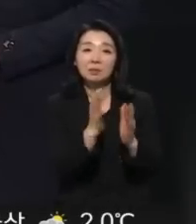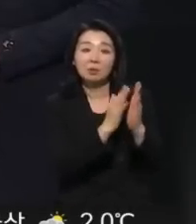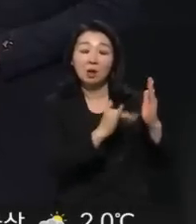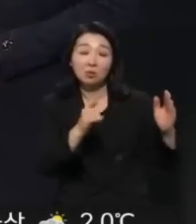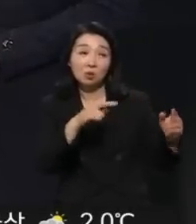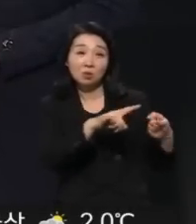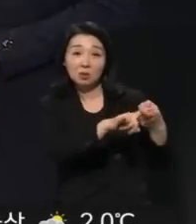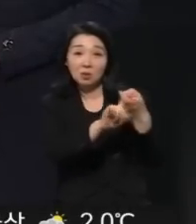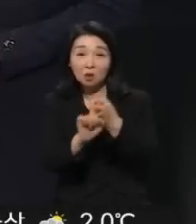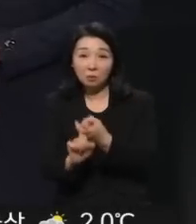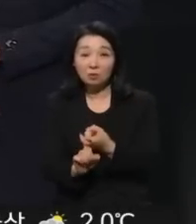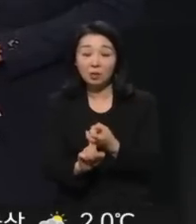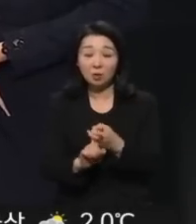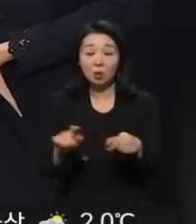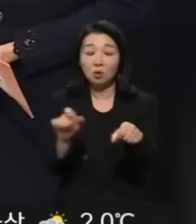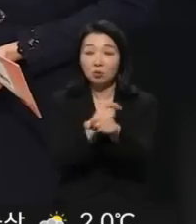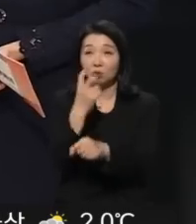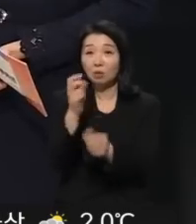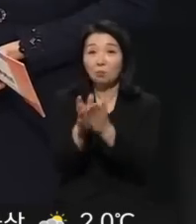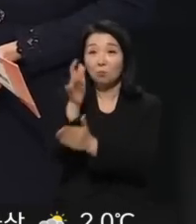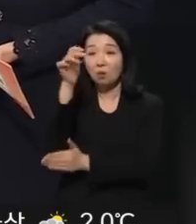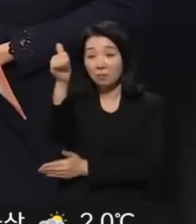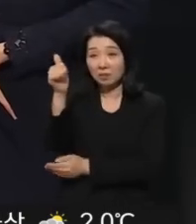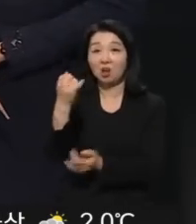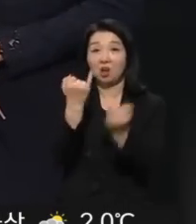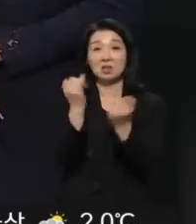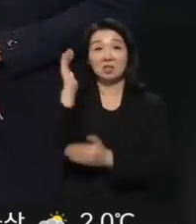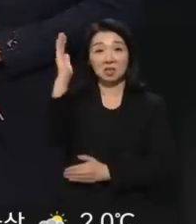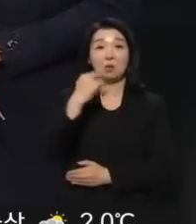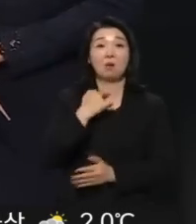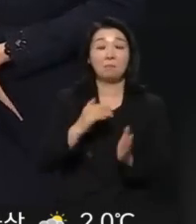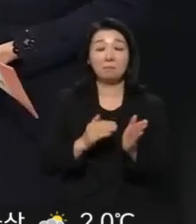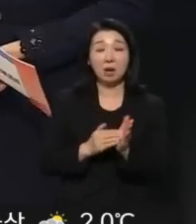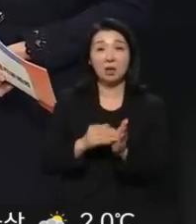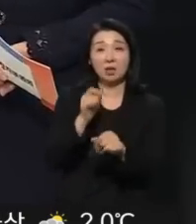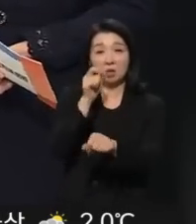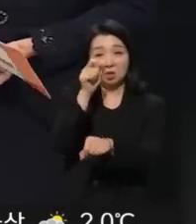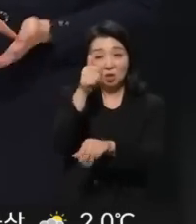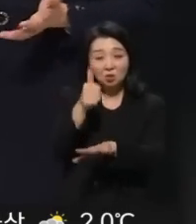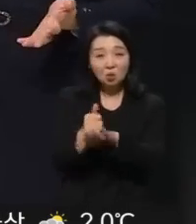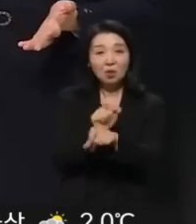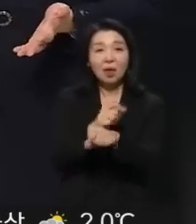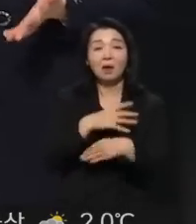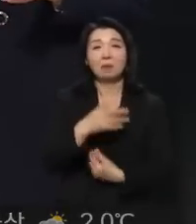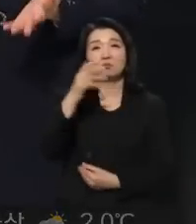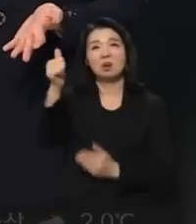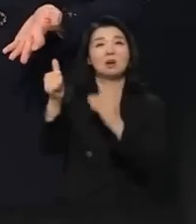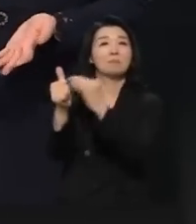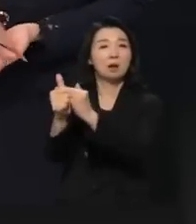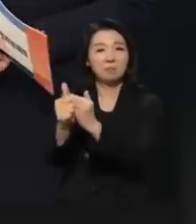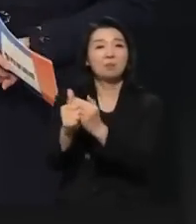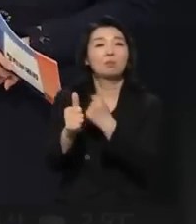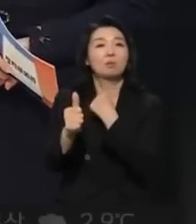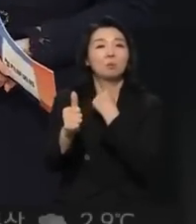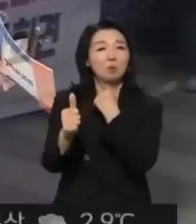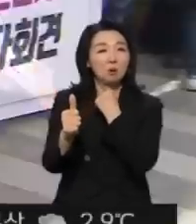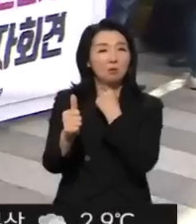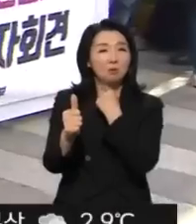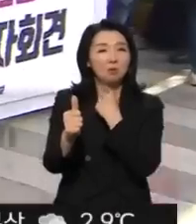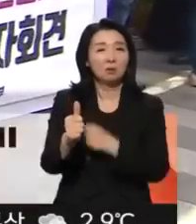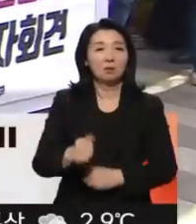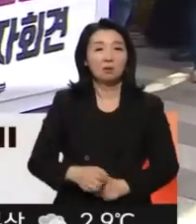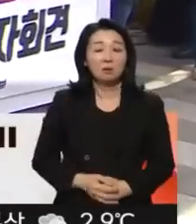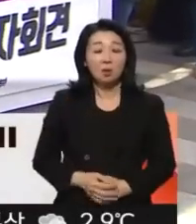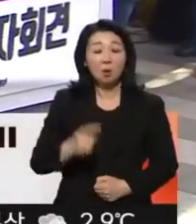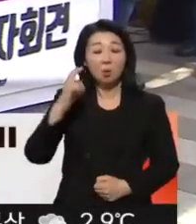오늘 특수본 앞에서 기자회견을 열었다는데 이상민 장관의 파면을 촉구했다는 거죠. 네, 특수본 수사가 실무진에 집중됐다면서